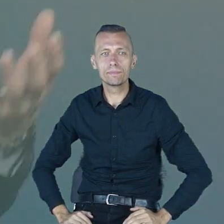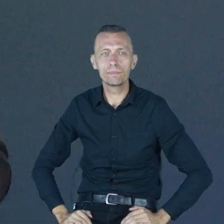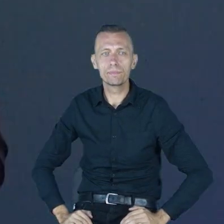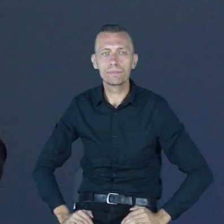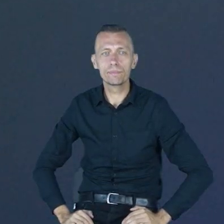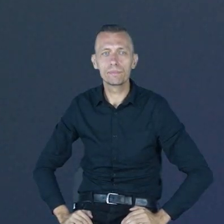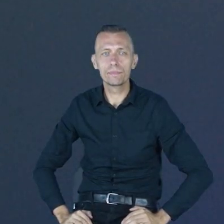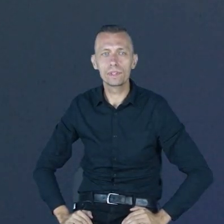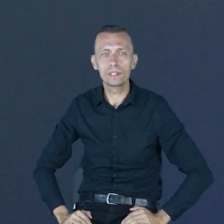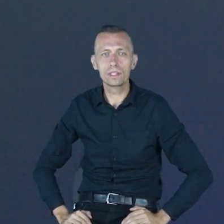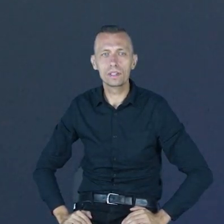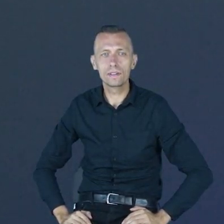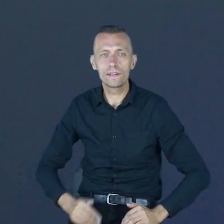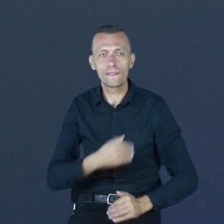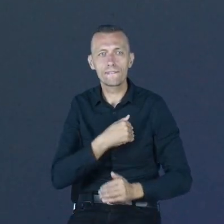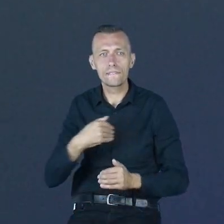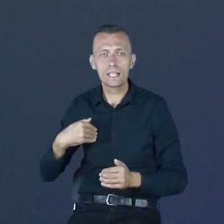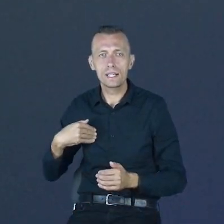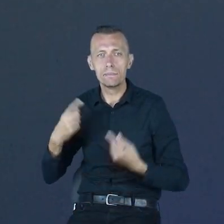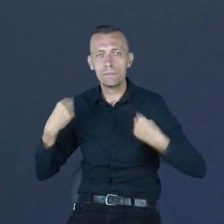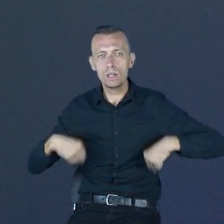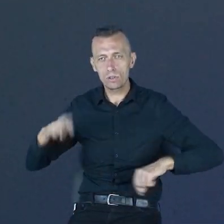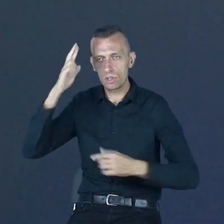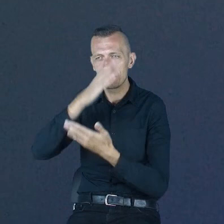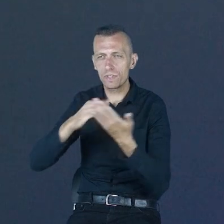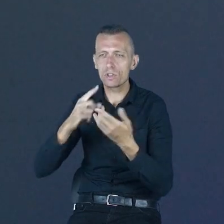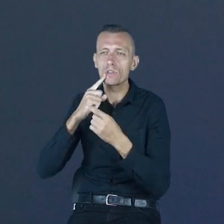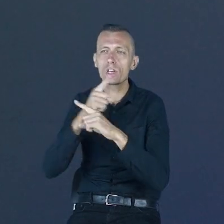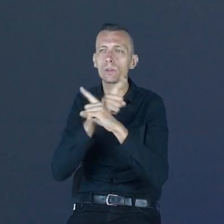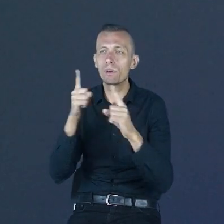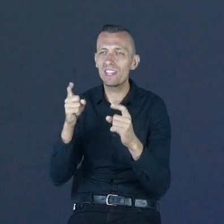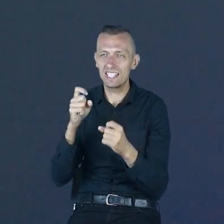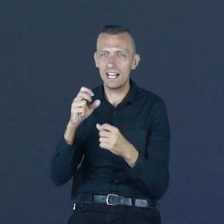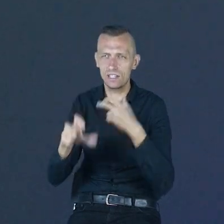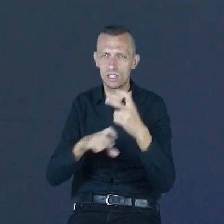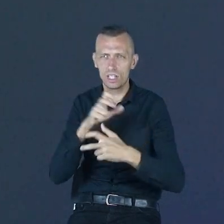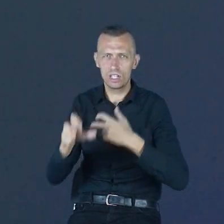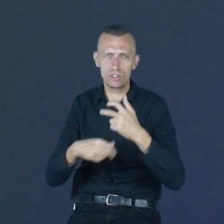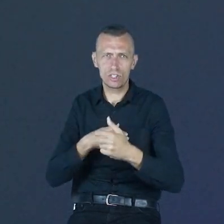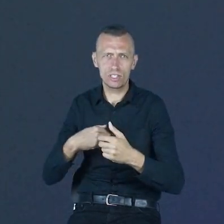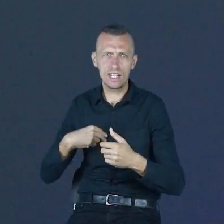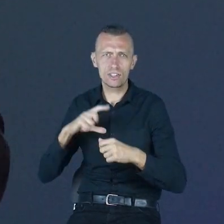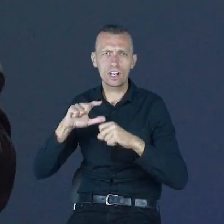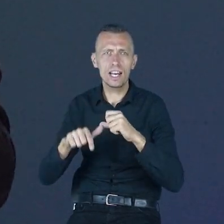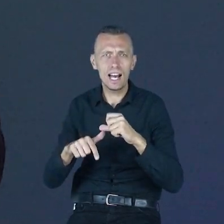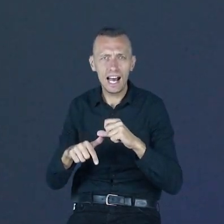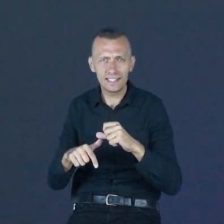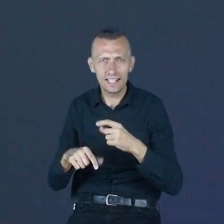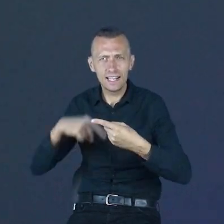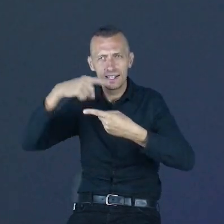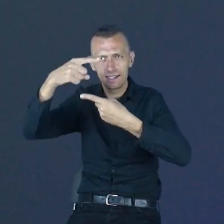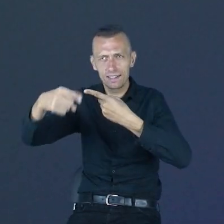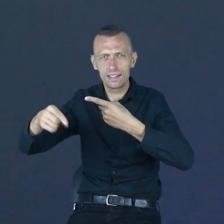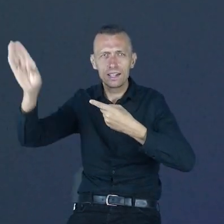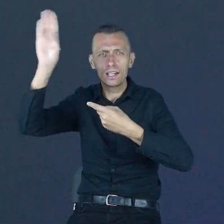jako osoby wierzące jesteśmy odpowiedzialni za swoje czyny, ja i ty, to ostatecznie Bóg